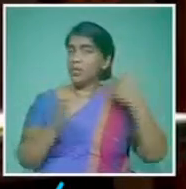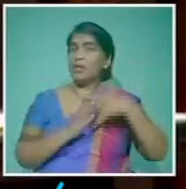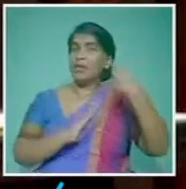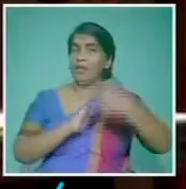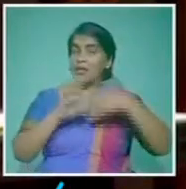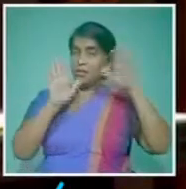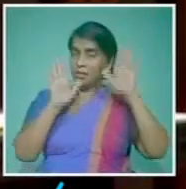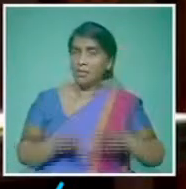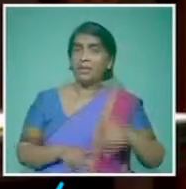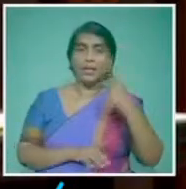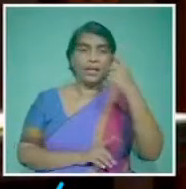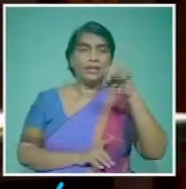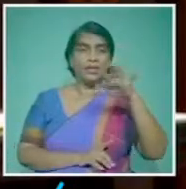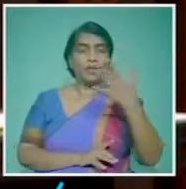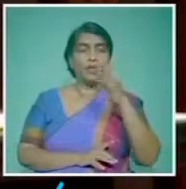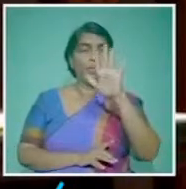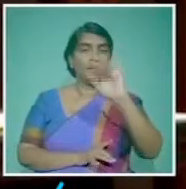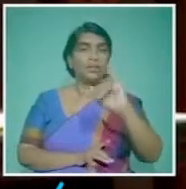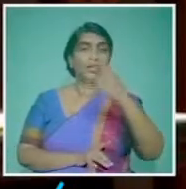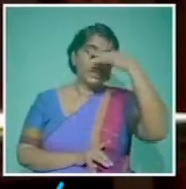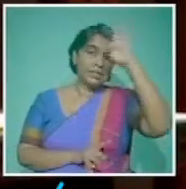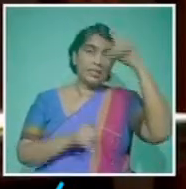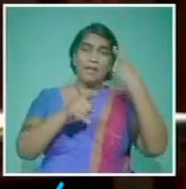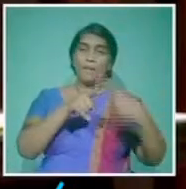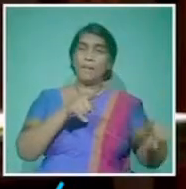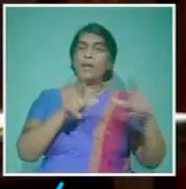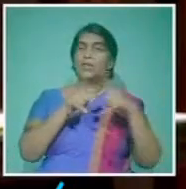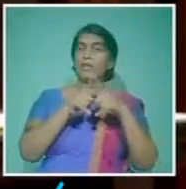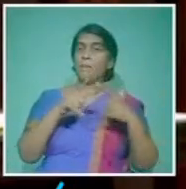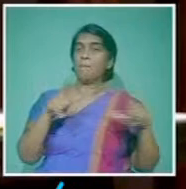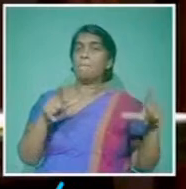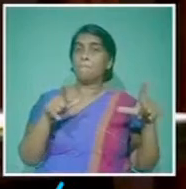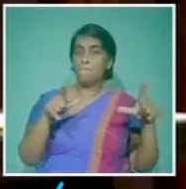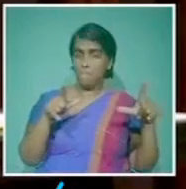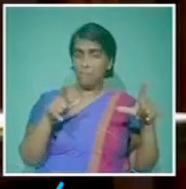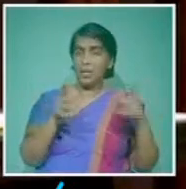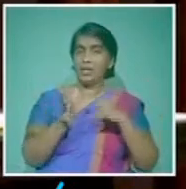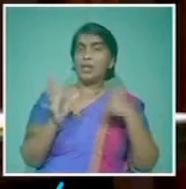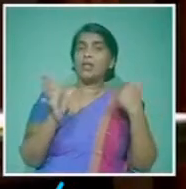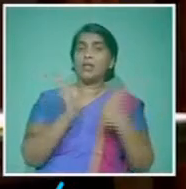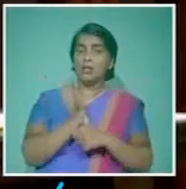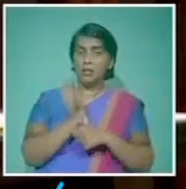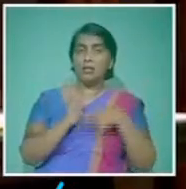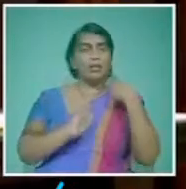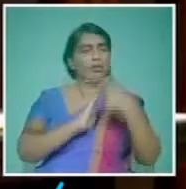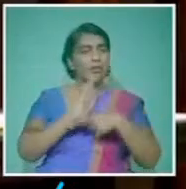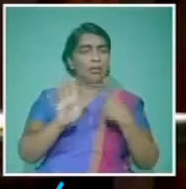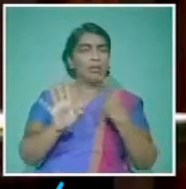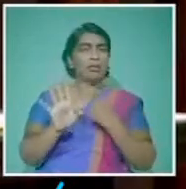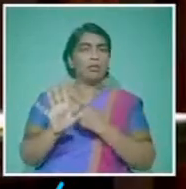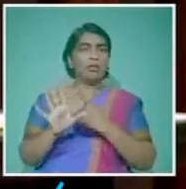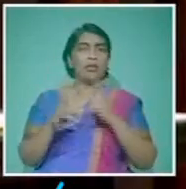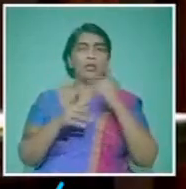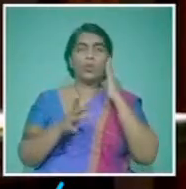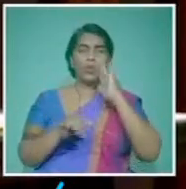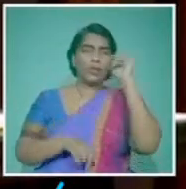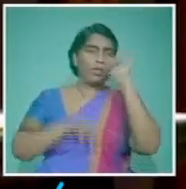ඉඳලා 1956 සිංහල පමණක් කියලා ඒ භාෂා පනත ගෙනාපු ගමන් මේ රටේ හිටපු යුරෝපියන් සද්දාල